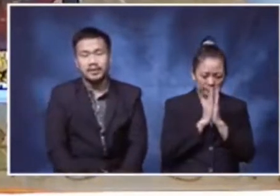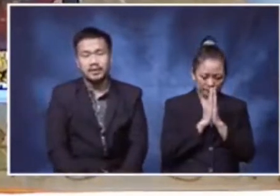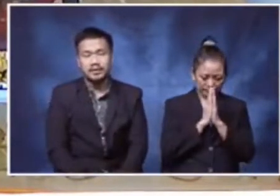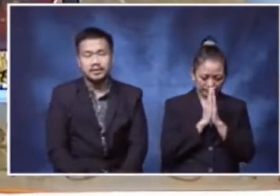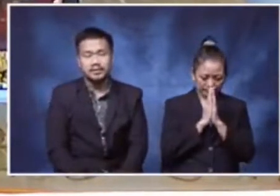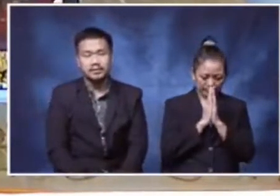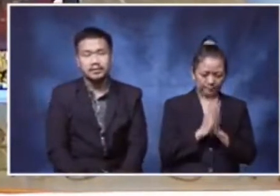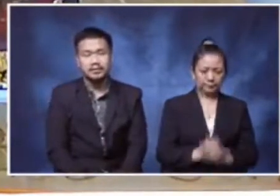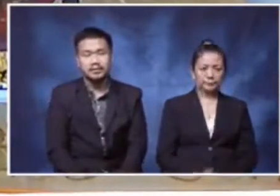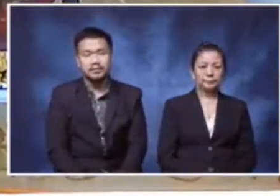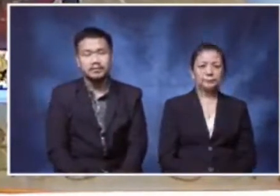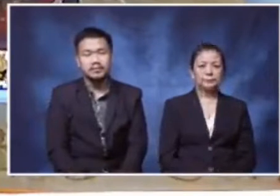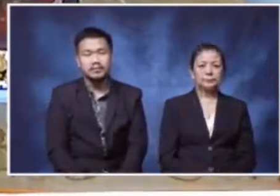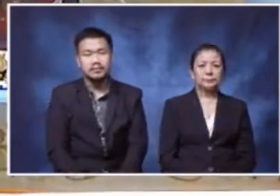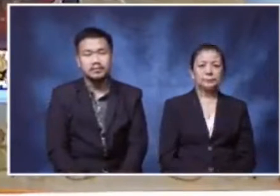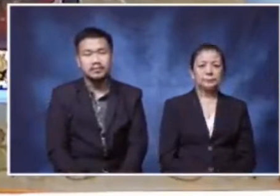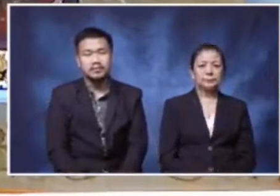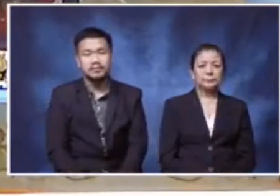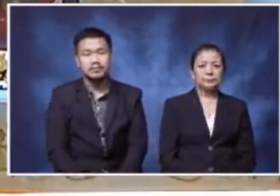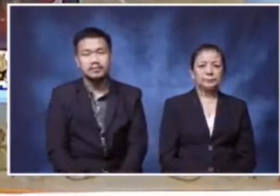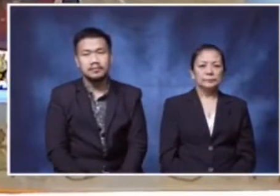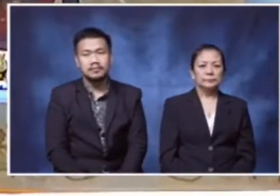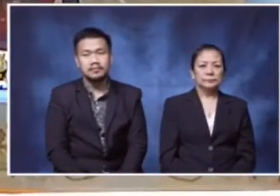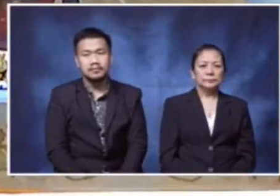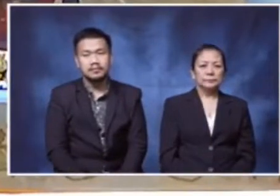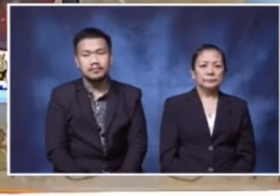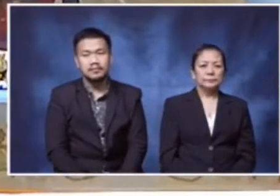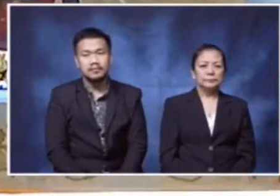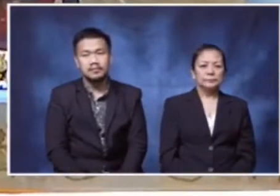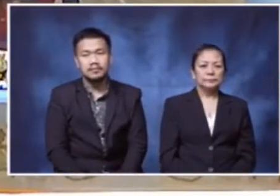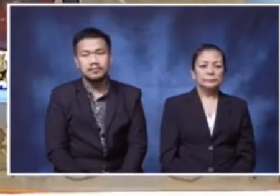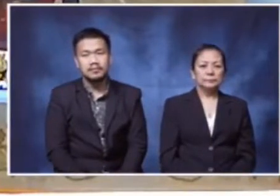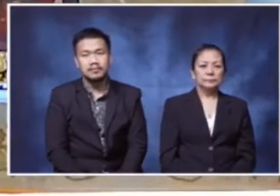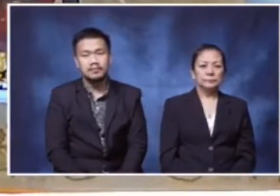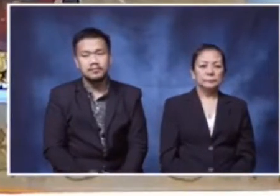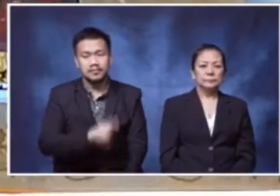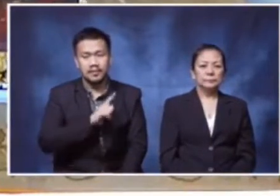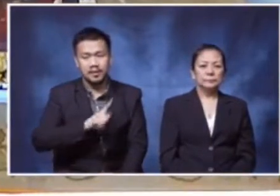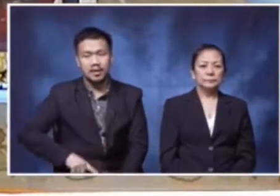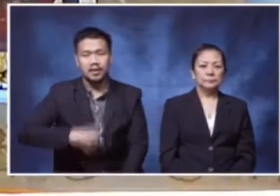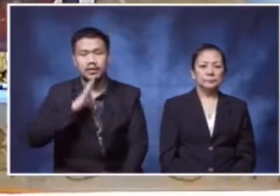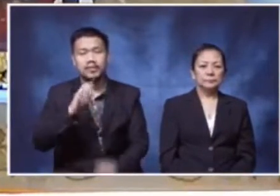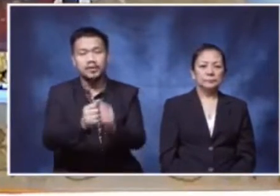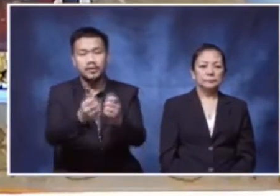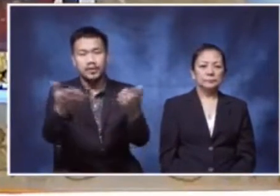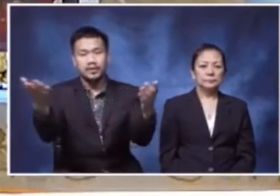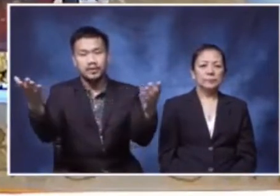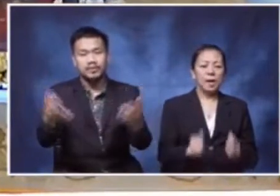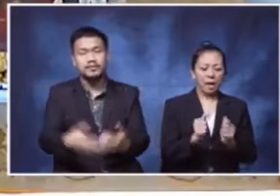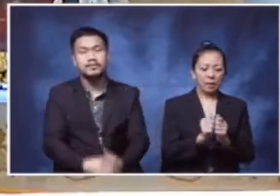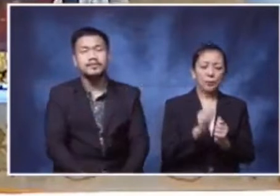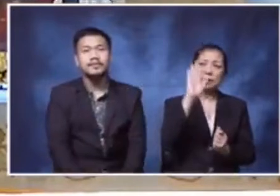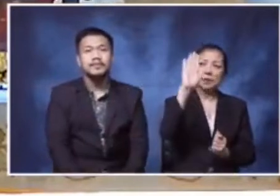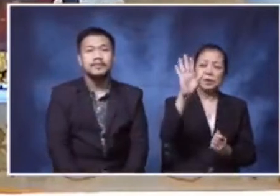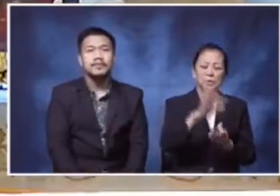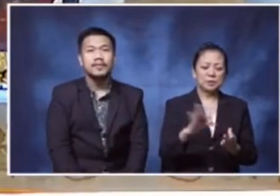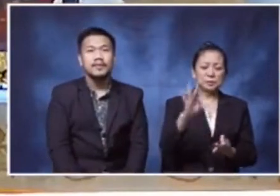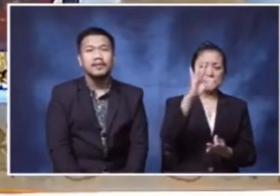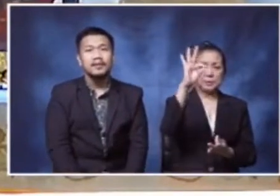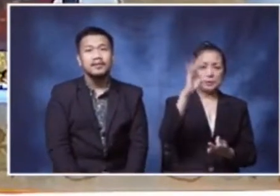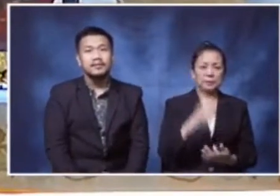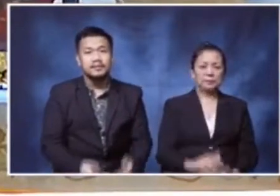hanggan. Amen. Sumainyo ang Panginoon at sumainyo rin. Itaas